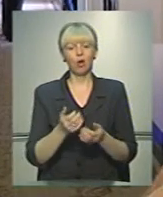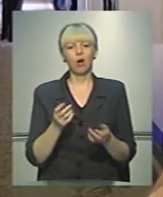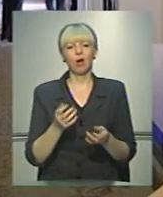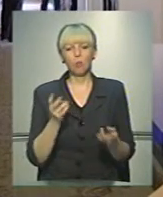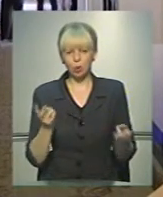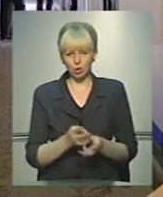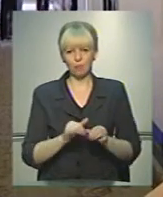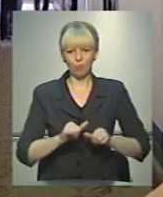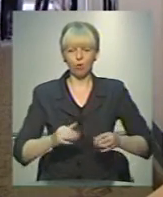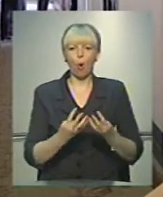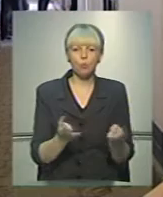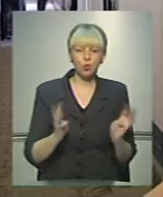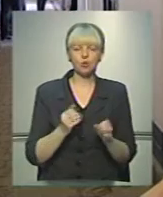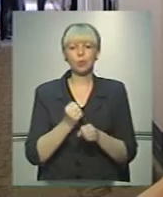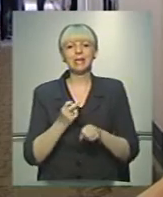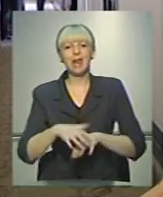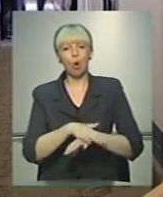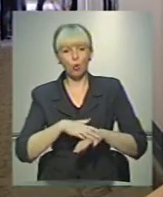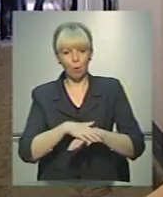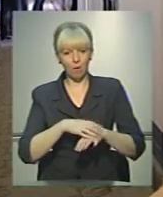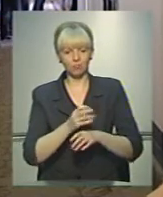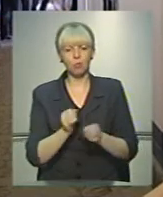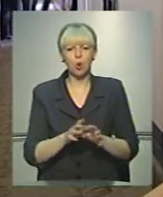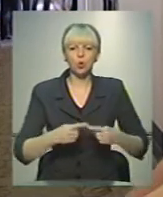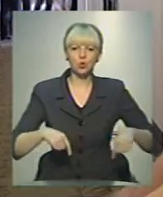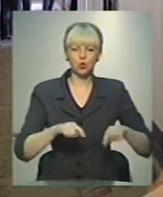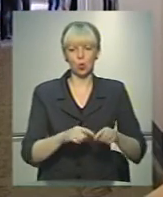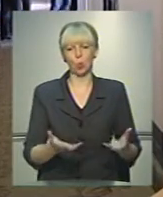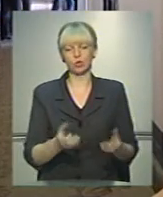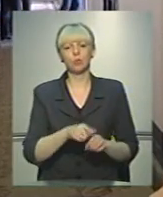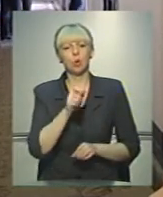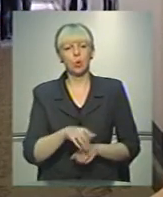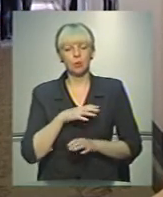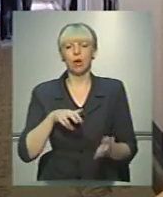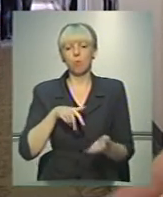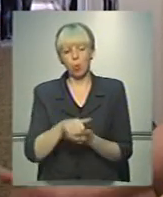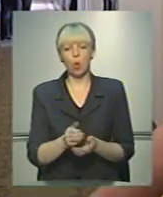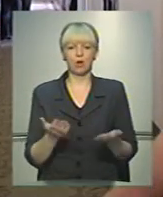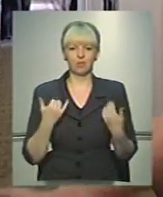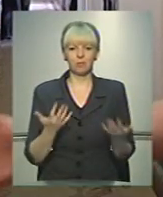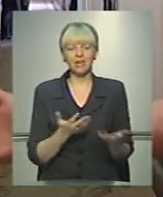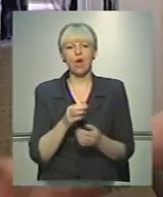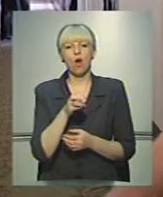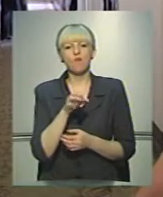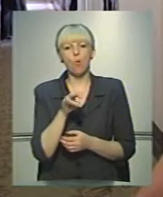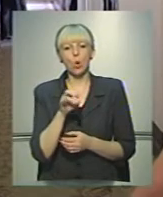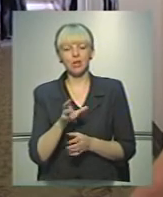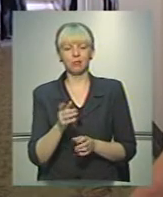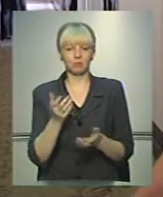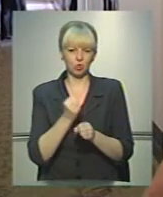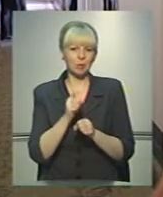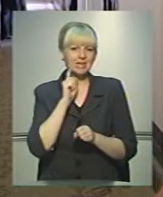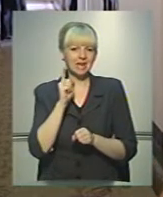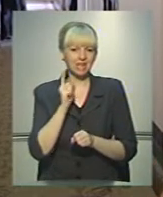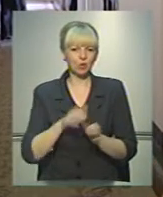розвивати, облагороджувати, робити для громади, щоб була якась зона рекреації, щоб люди могли проходити, відпочивати. Якісь фонтанчики, зробити зелену зону.